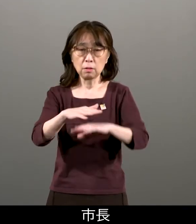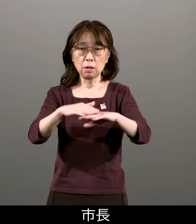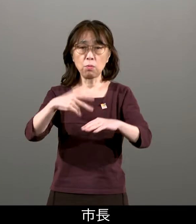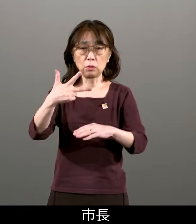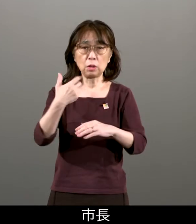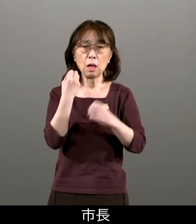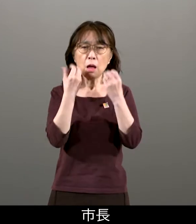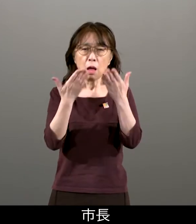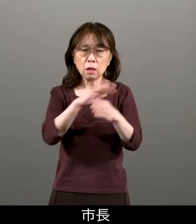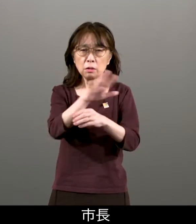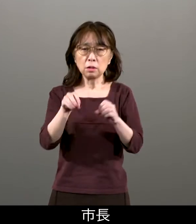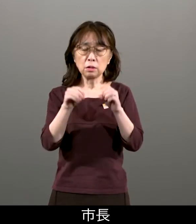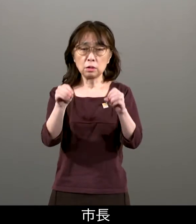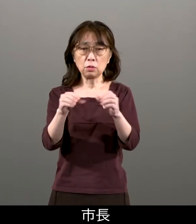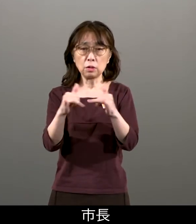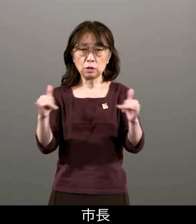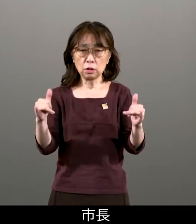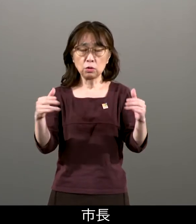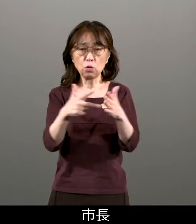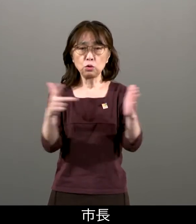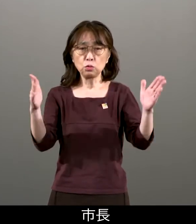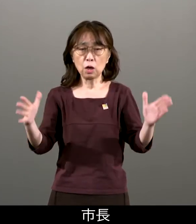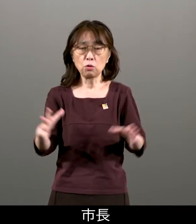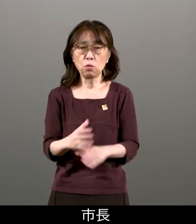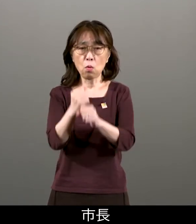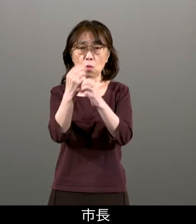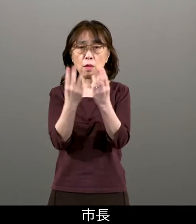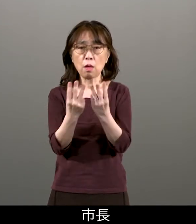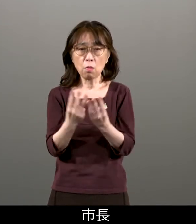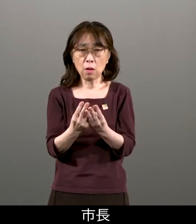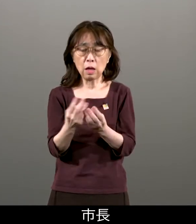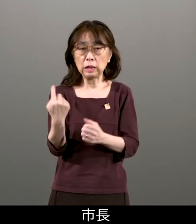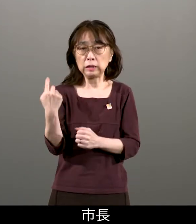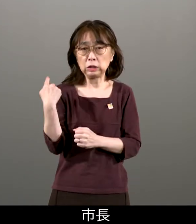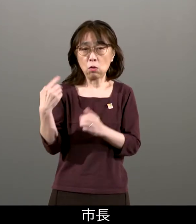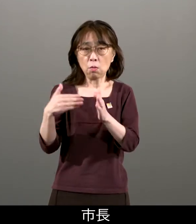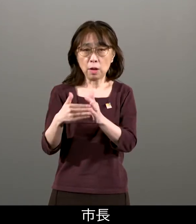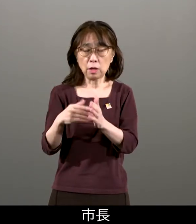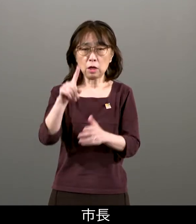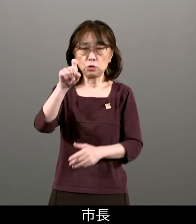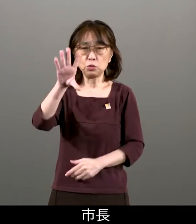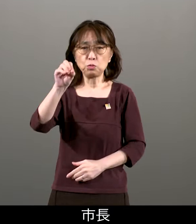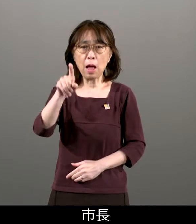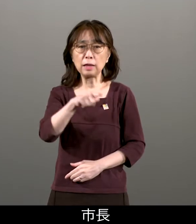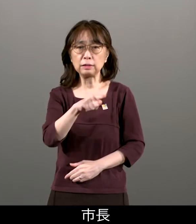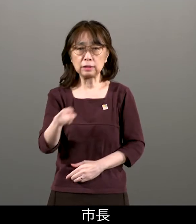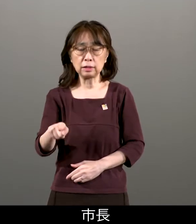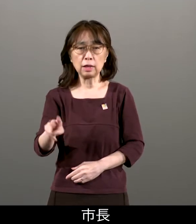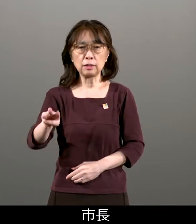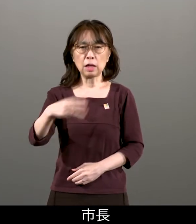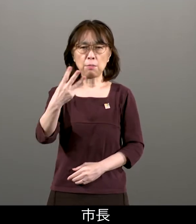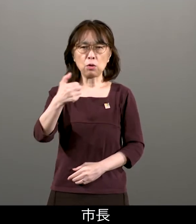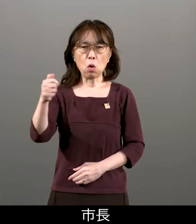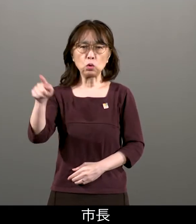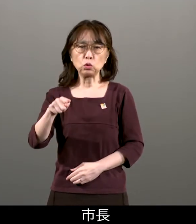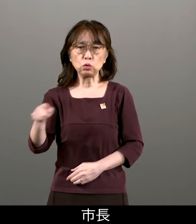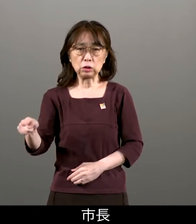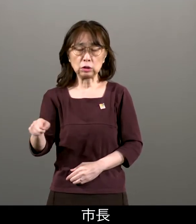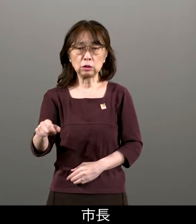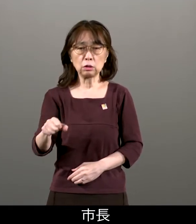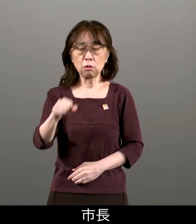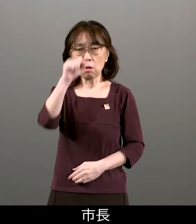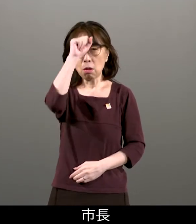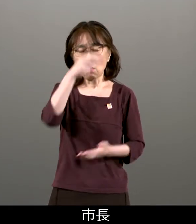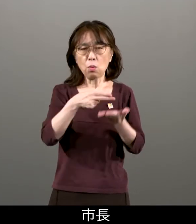新規陽性者数の週合計は昨日時点で10万人当たり350人、療養者数は